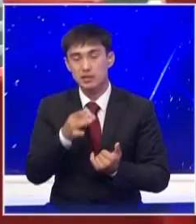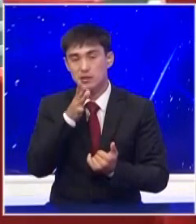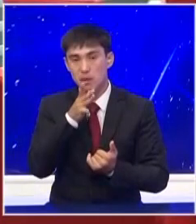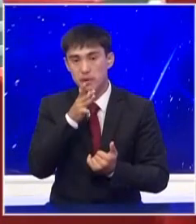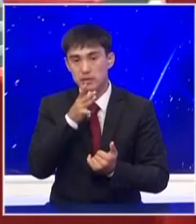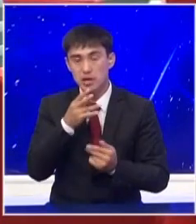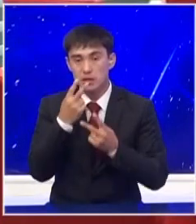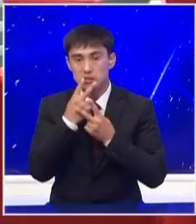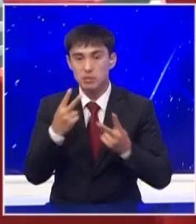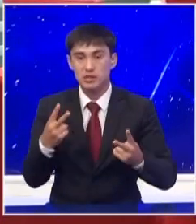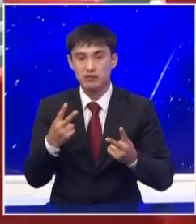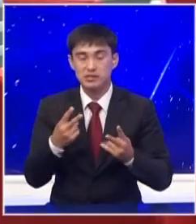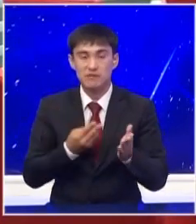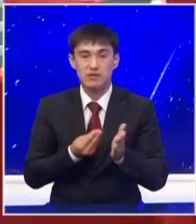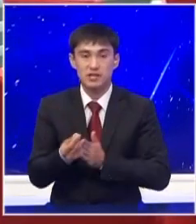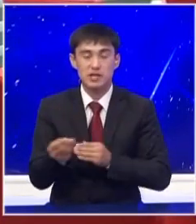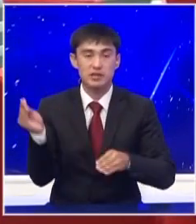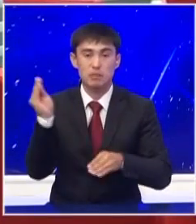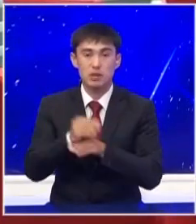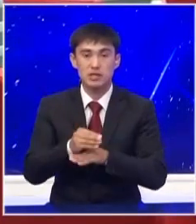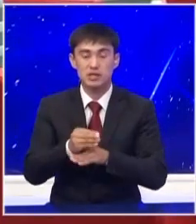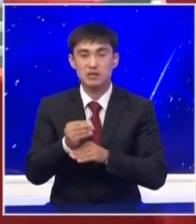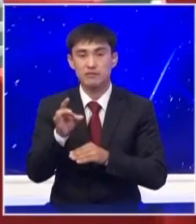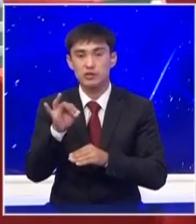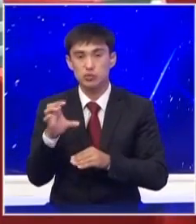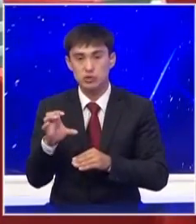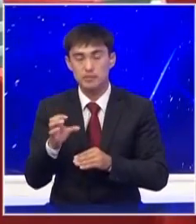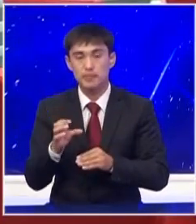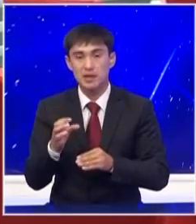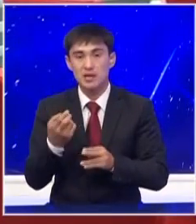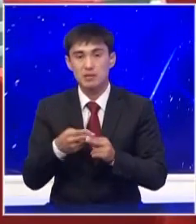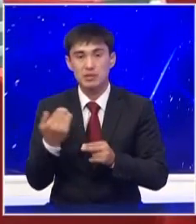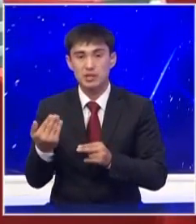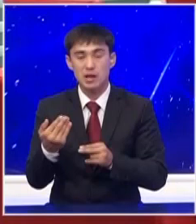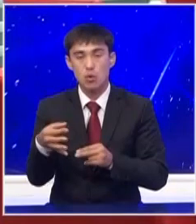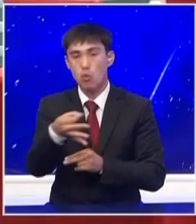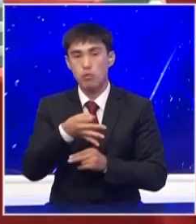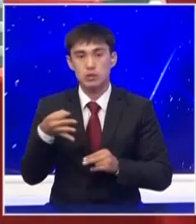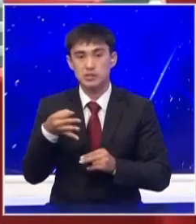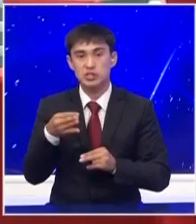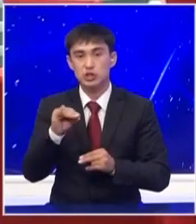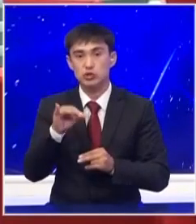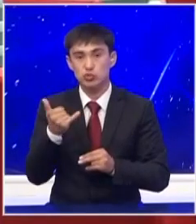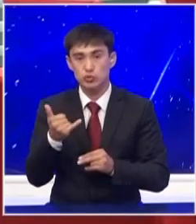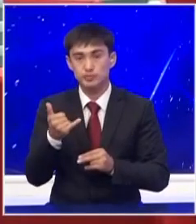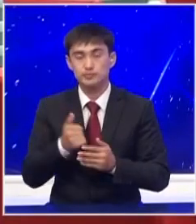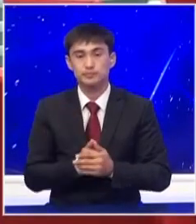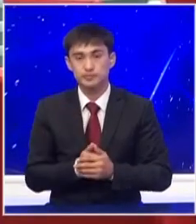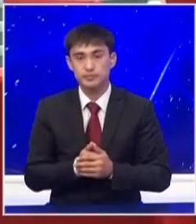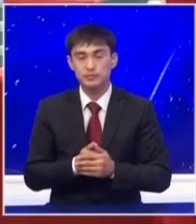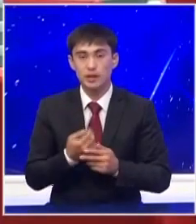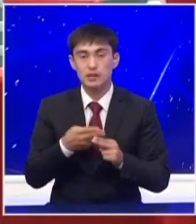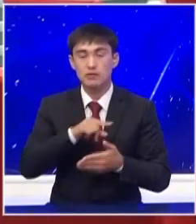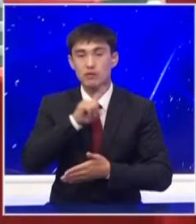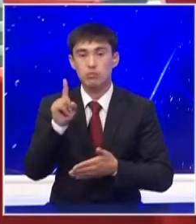момент рассматривается выделение дополнительных ресурсов именно для области ЖИТСУ. И